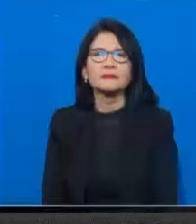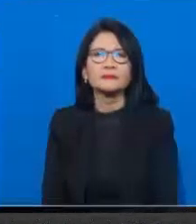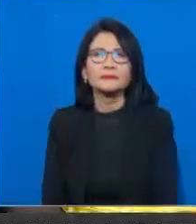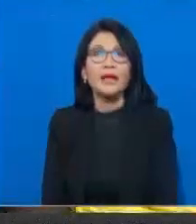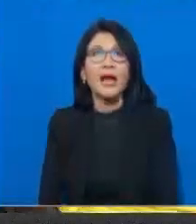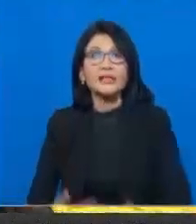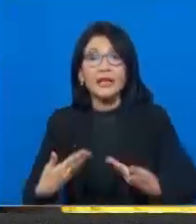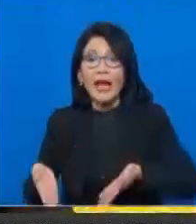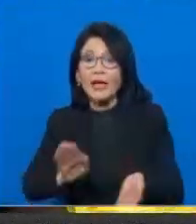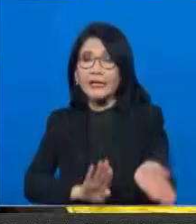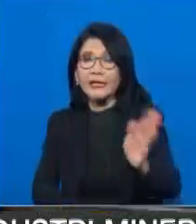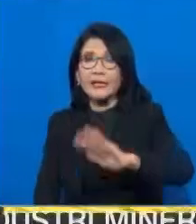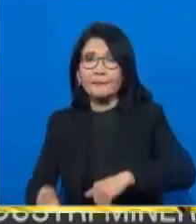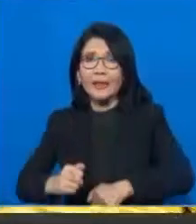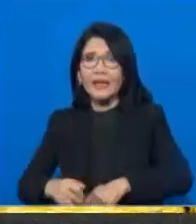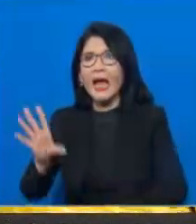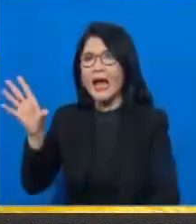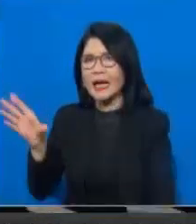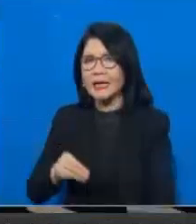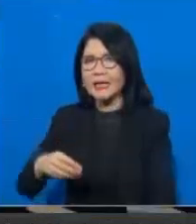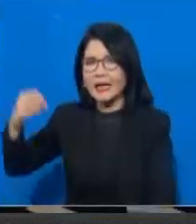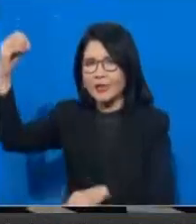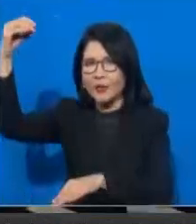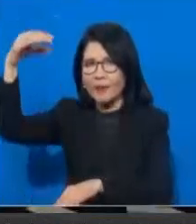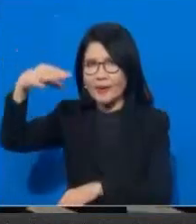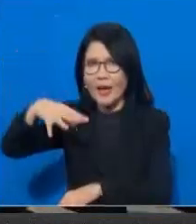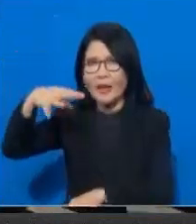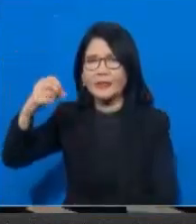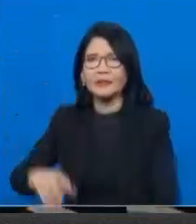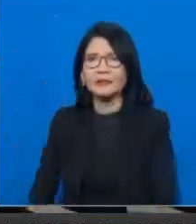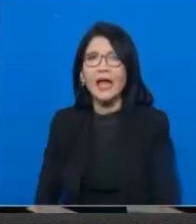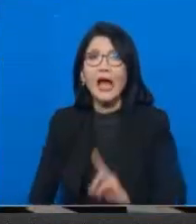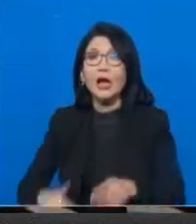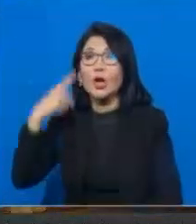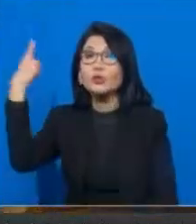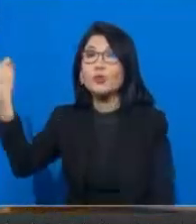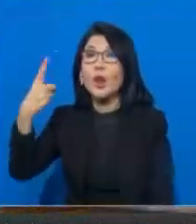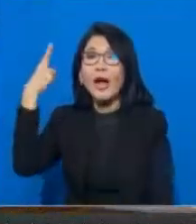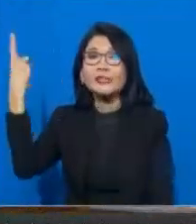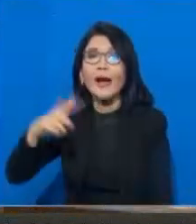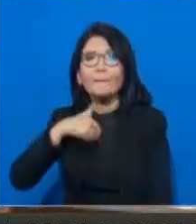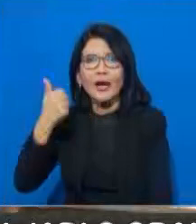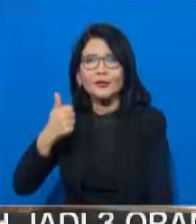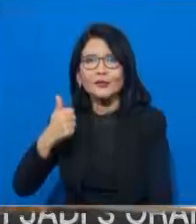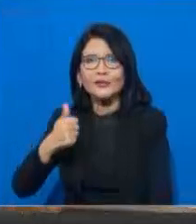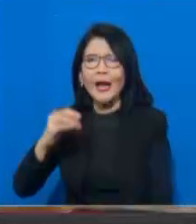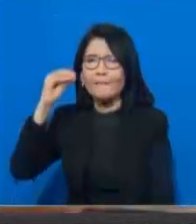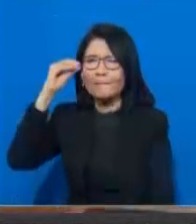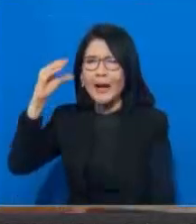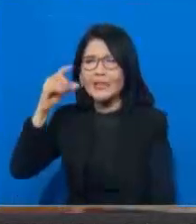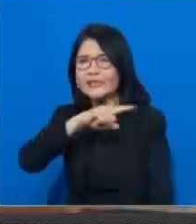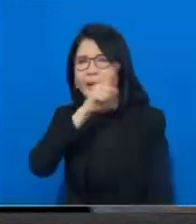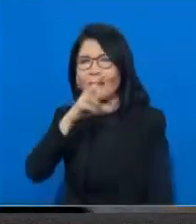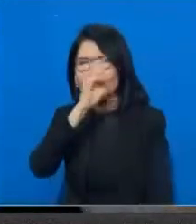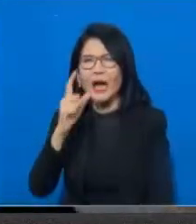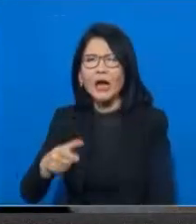Setelah terlipat, misoa dikeringkan langsung di bawah sinar matahari. Jika cuaca bagus, cukup dari pagi hingga petang. Jika